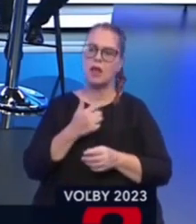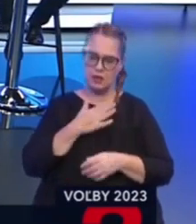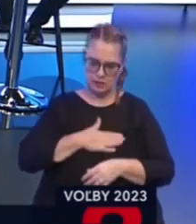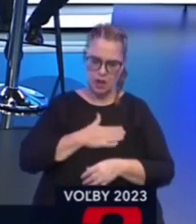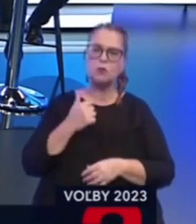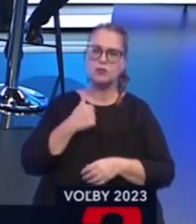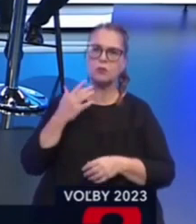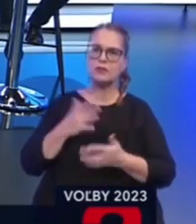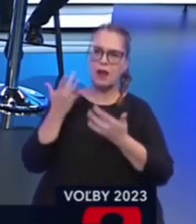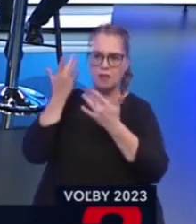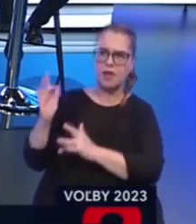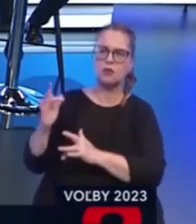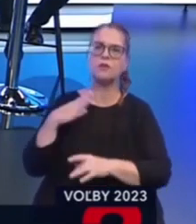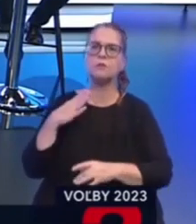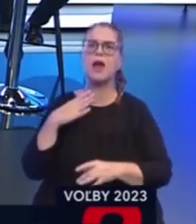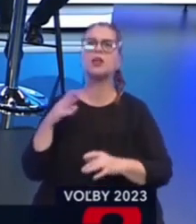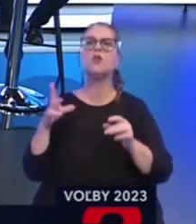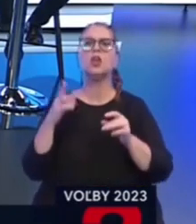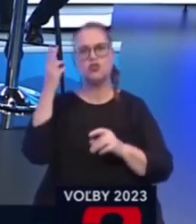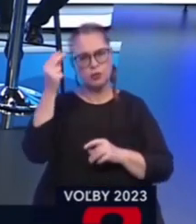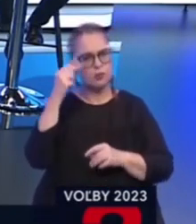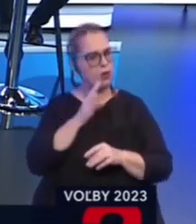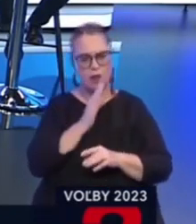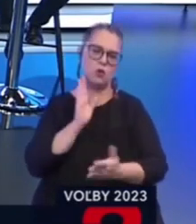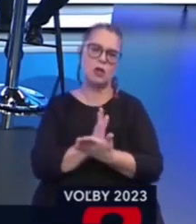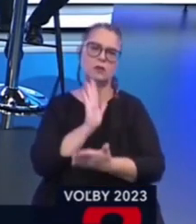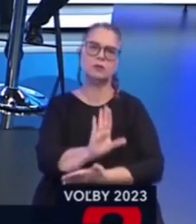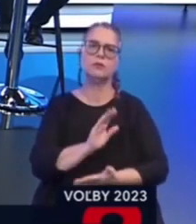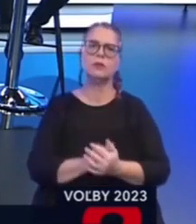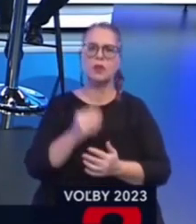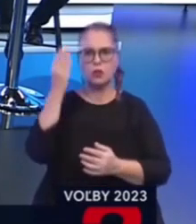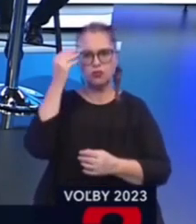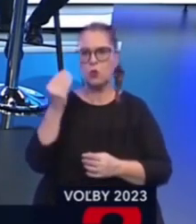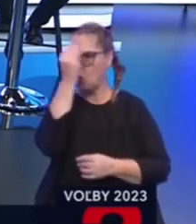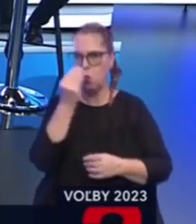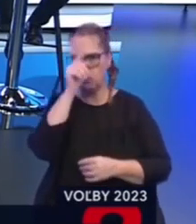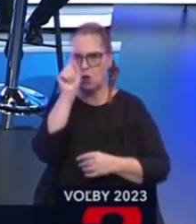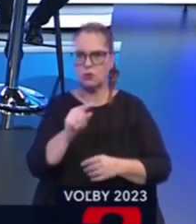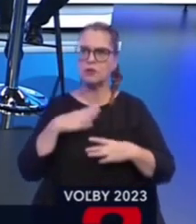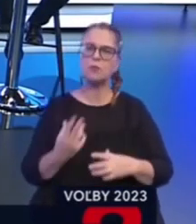chcete toho vzdať, ale nemôžem to urobiť, na rade je schválený. Hlúpe otázky pána Uhríka, ani jednu sekundu.